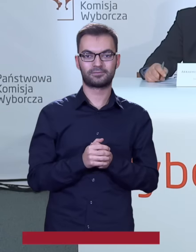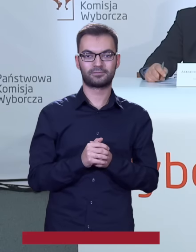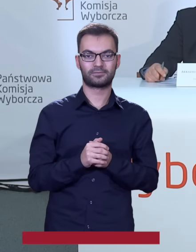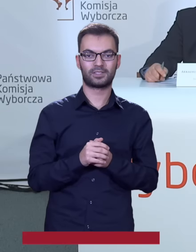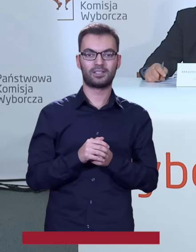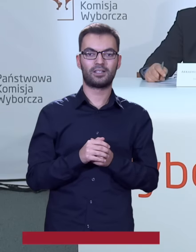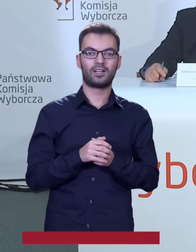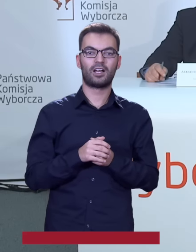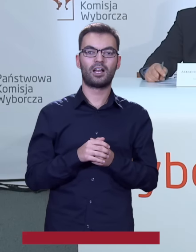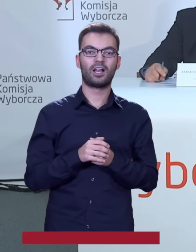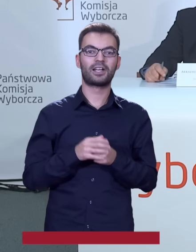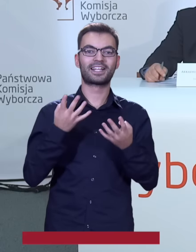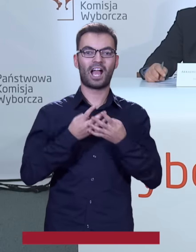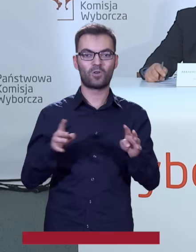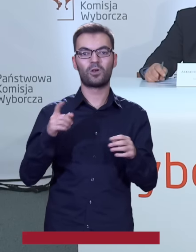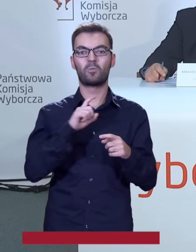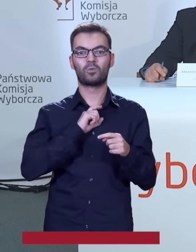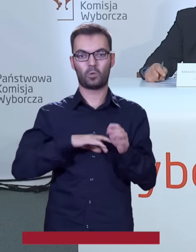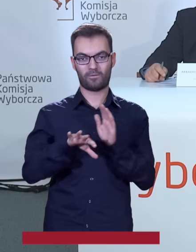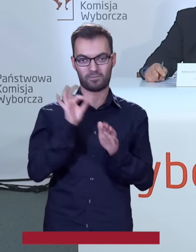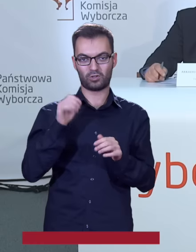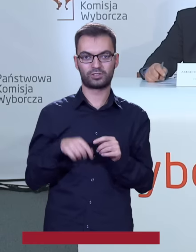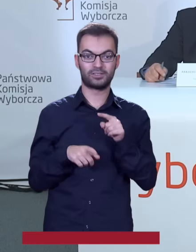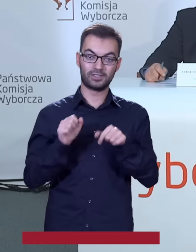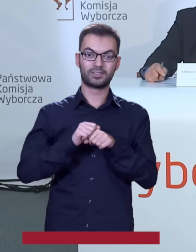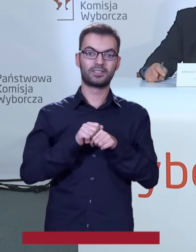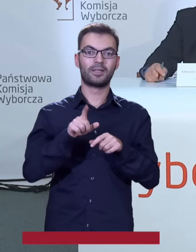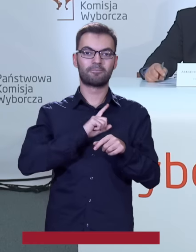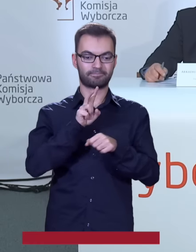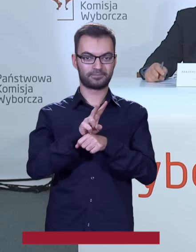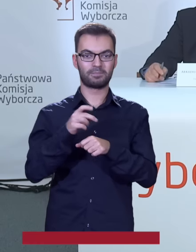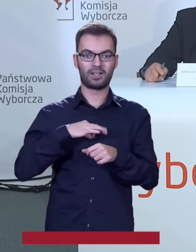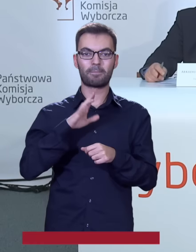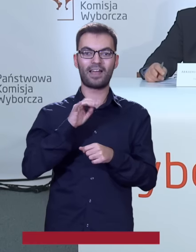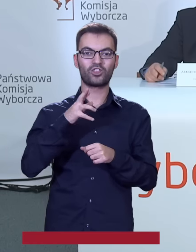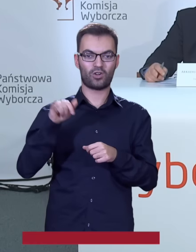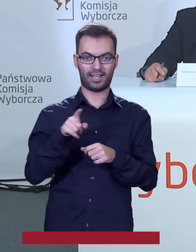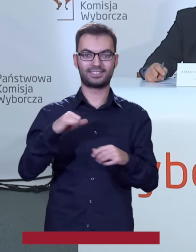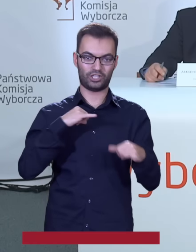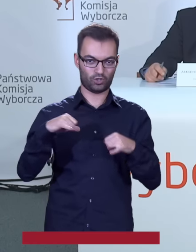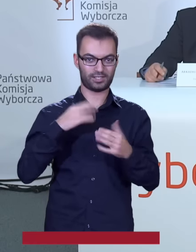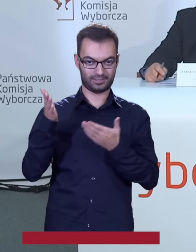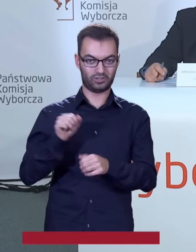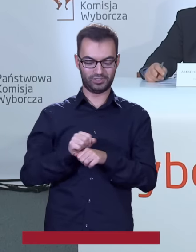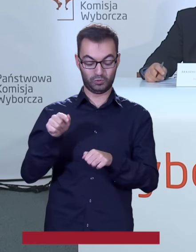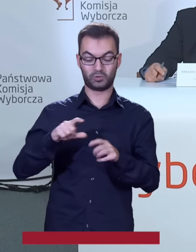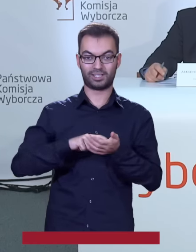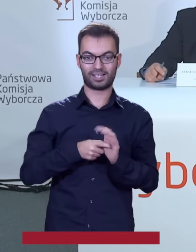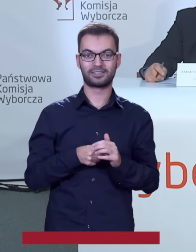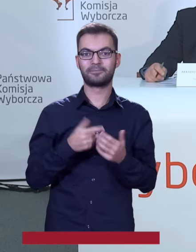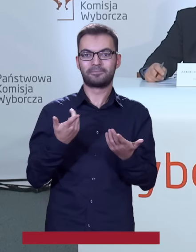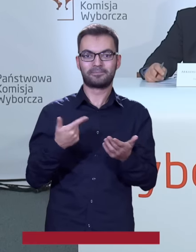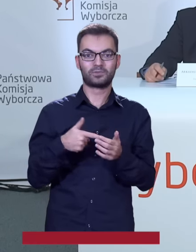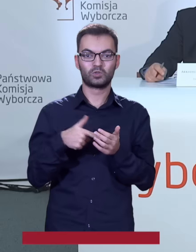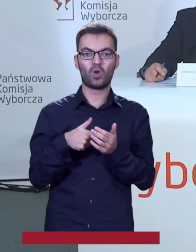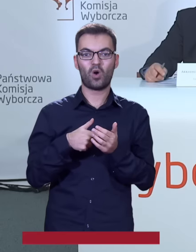Krajowe Biuro Wyborcze, tutaj, które rozumiem jest pod zarządem pani Beaty Tokaj, obecnej tutaj na sali. To jest komórka,